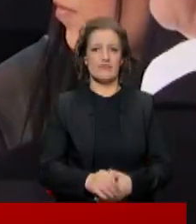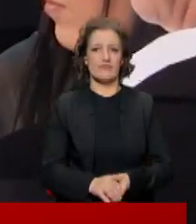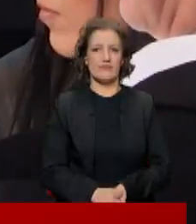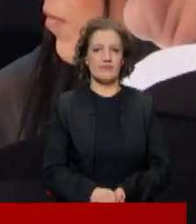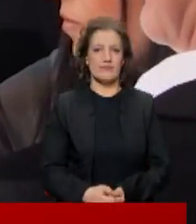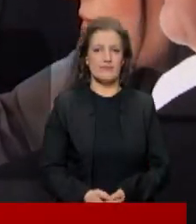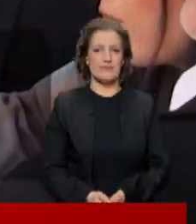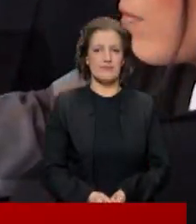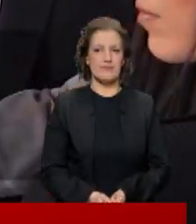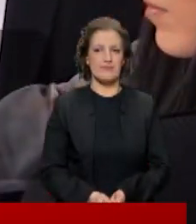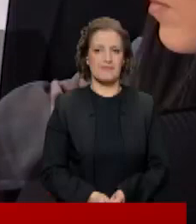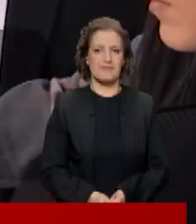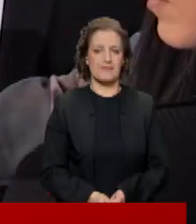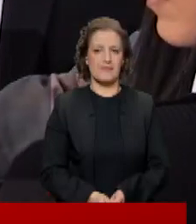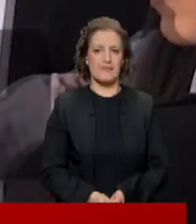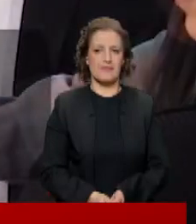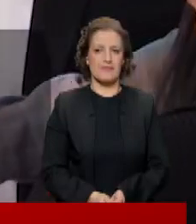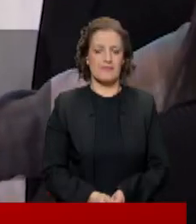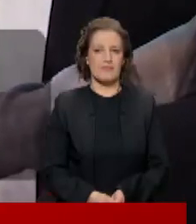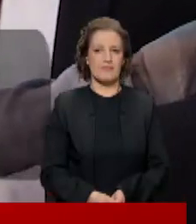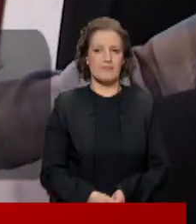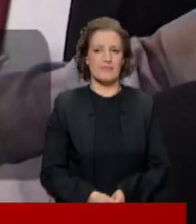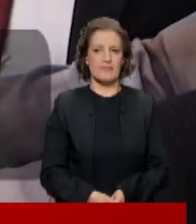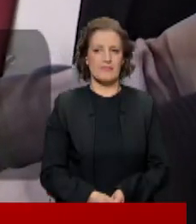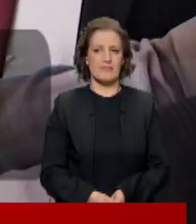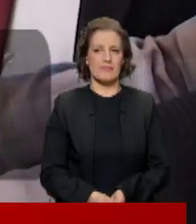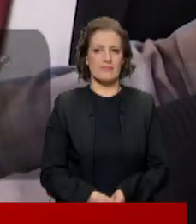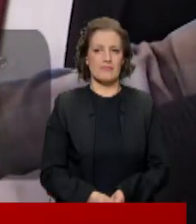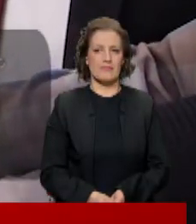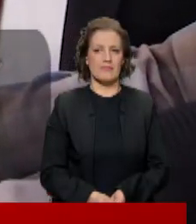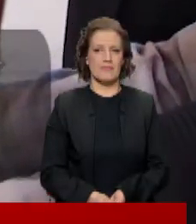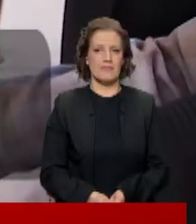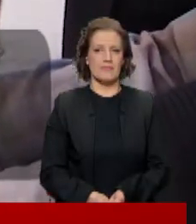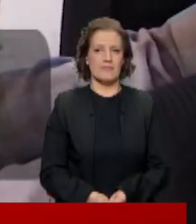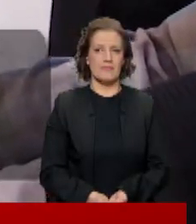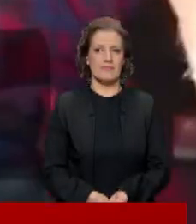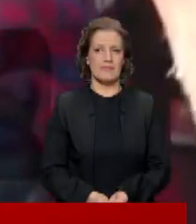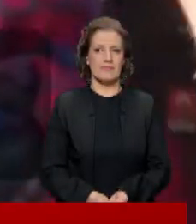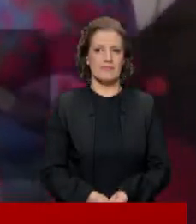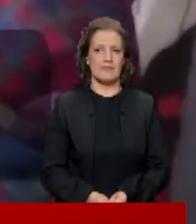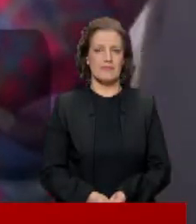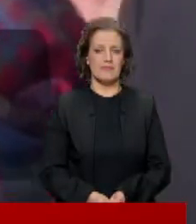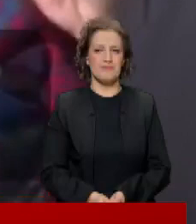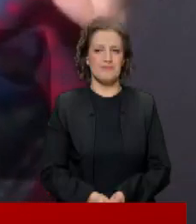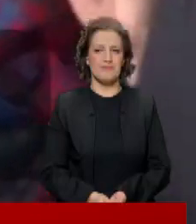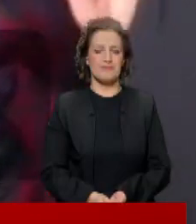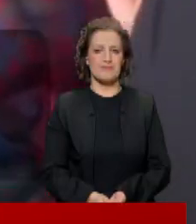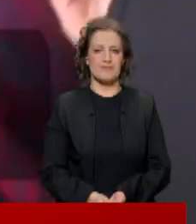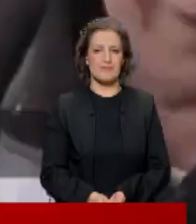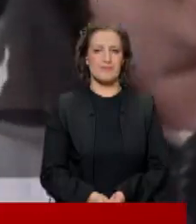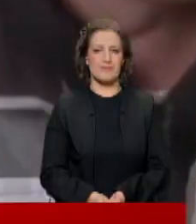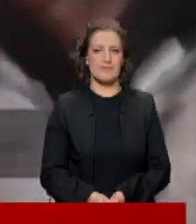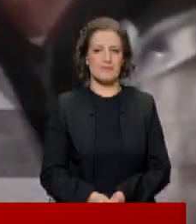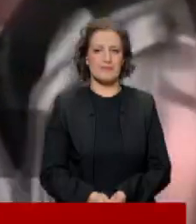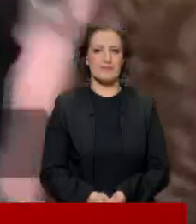çıkma yasağı vardı ya. Vallahi ne yapacağımızı şaşırmıştım. Bir haber geldi. Başkan, babanın hepsini hallettirdi. Görevimiz. Uğur getirsin.